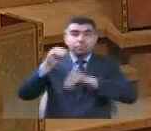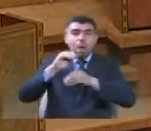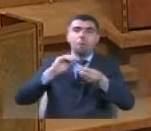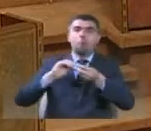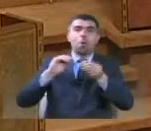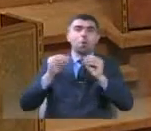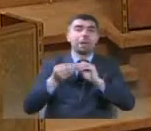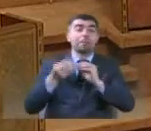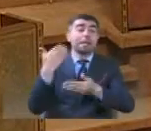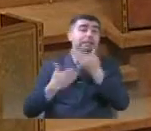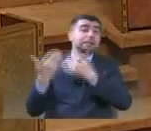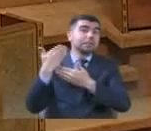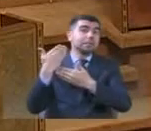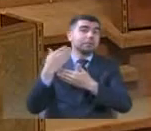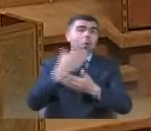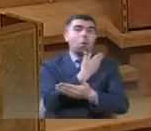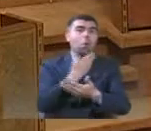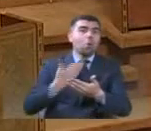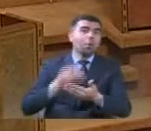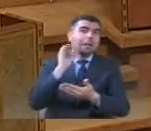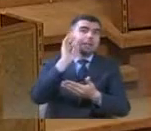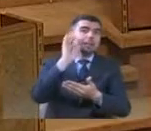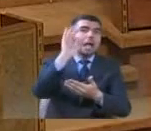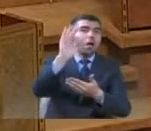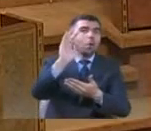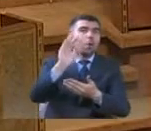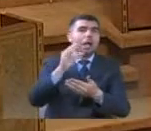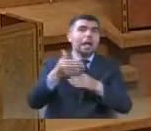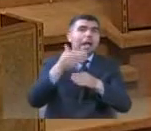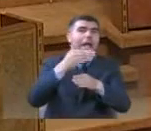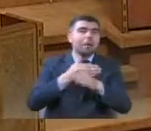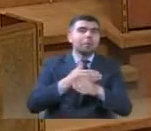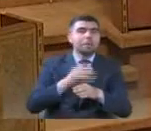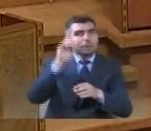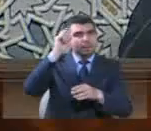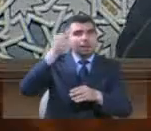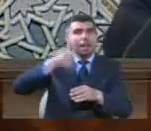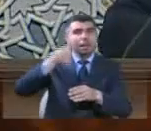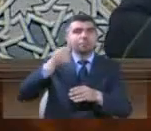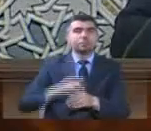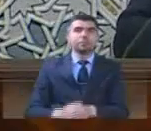المشكل بناء على ما تركتموه لنا من نتائج سلبية في الموضوع. السلام عليكم.